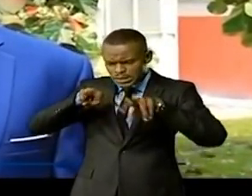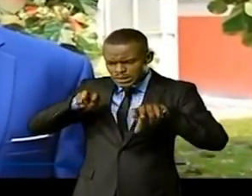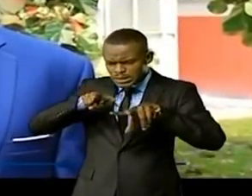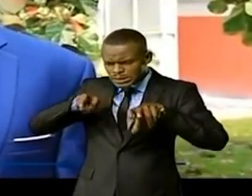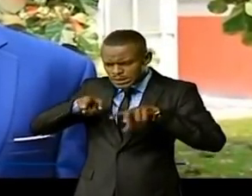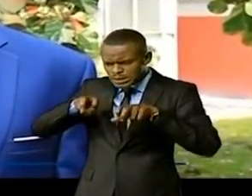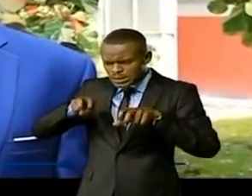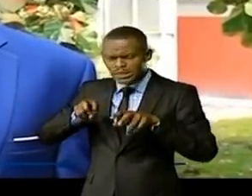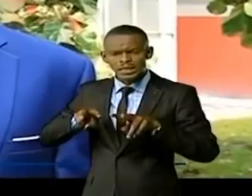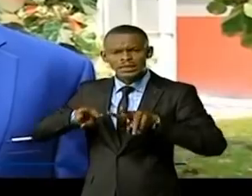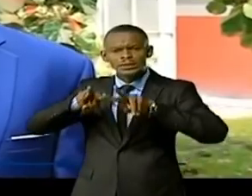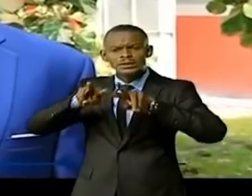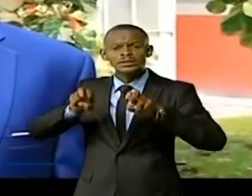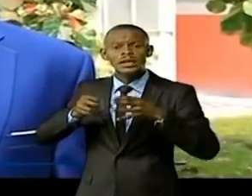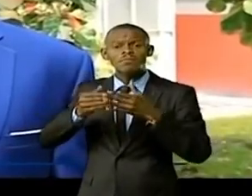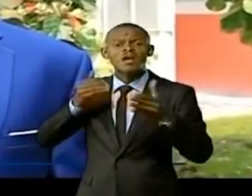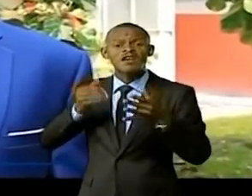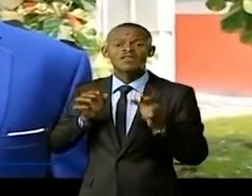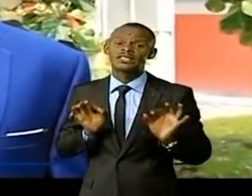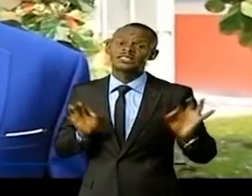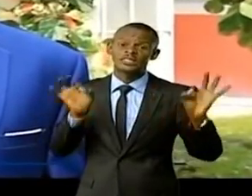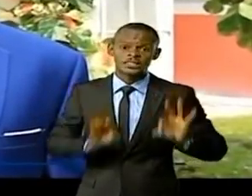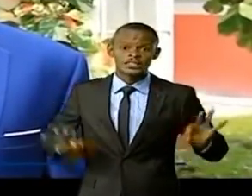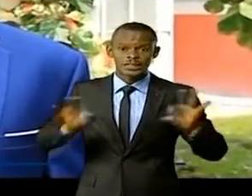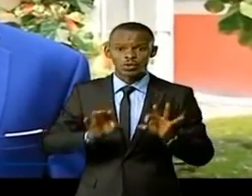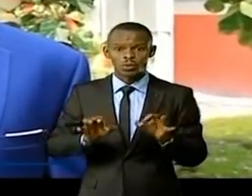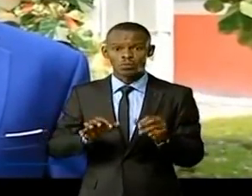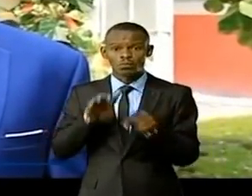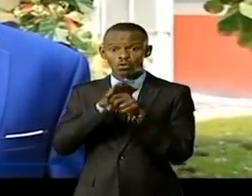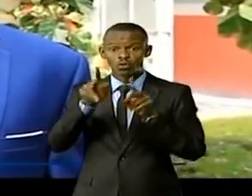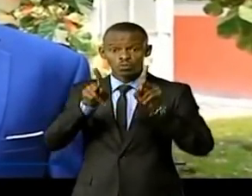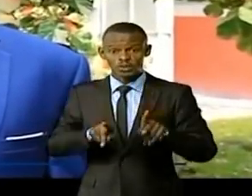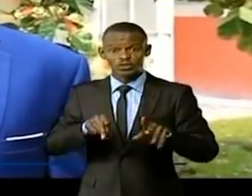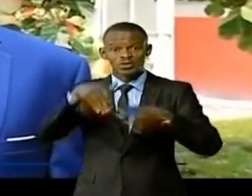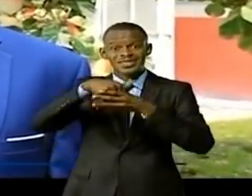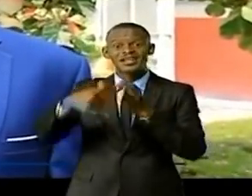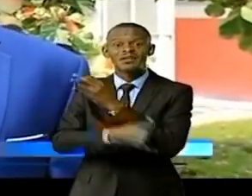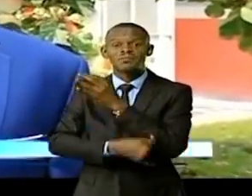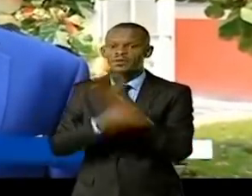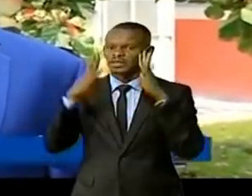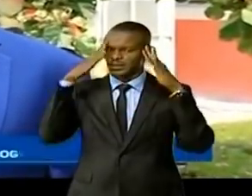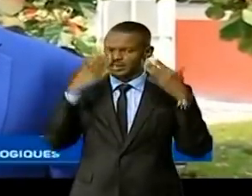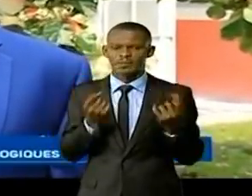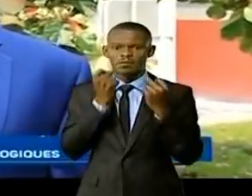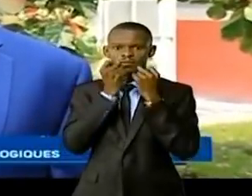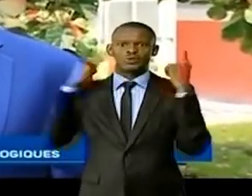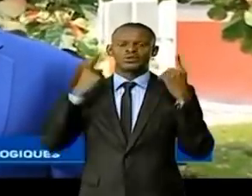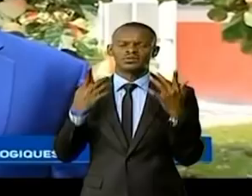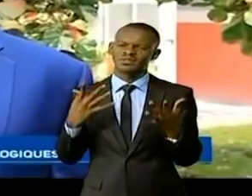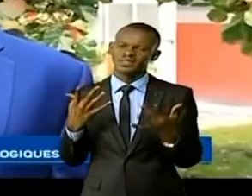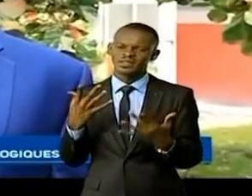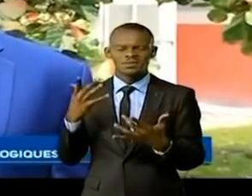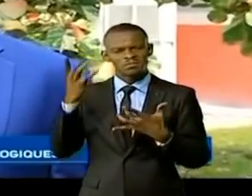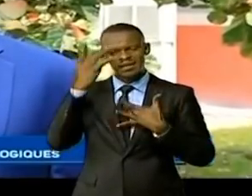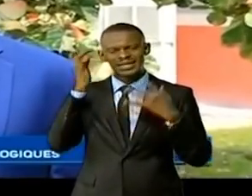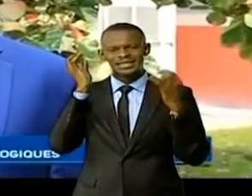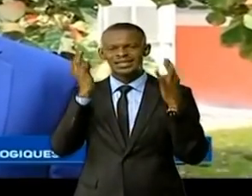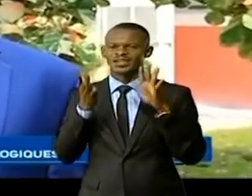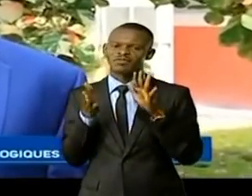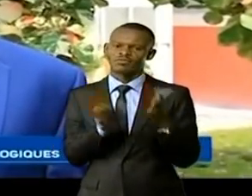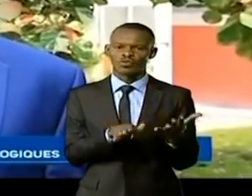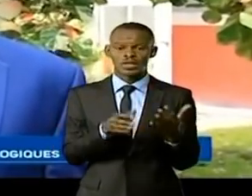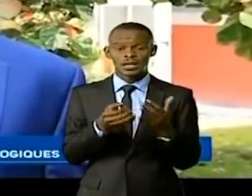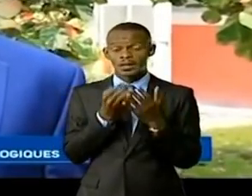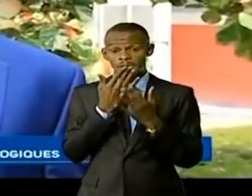cancer dans notre pays. Parce qu'il faut le savoir, on dit mieux vaut prévenir que guérir. Et dans le monde du